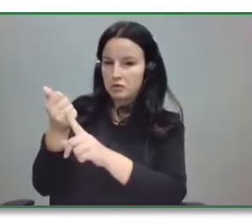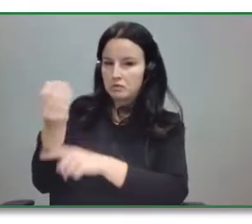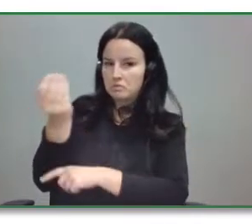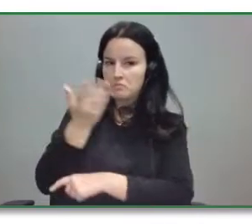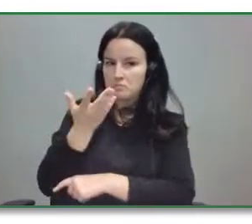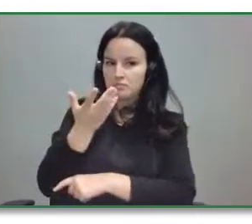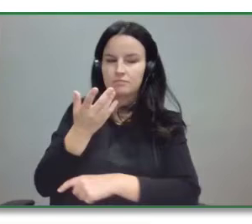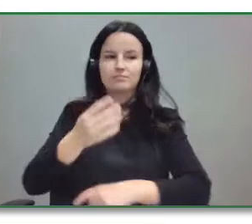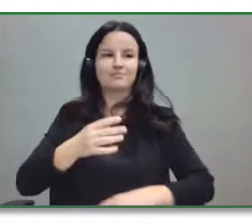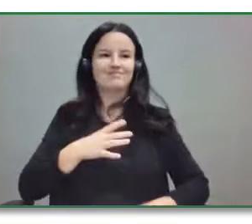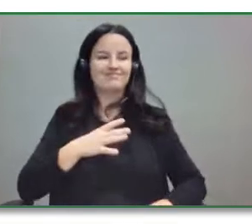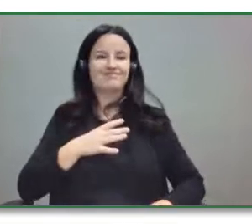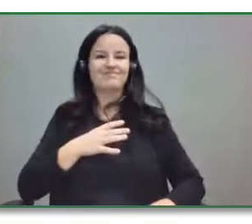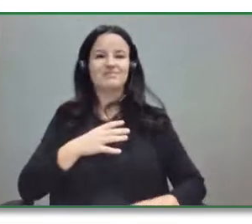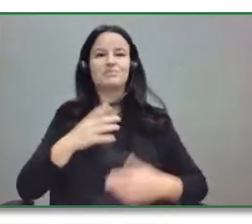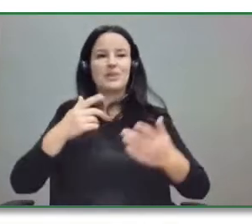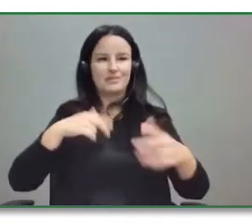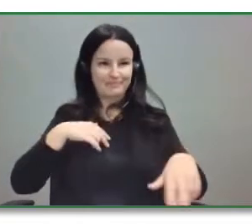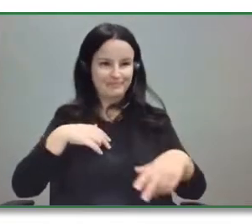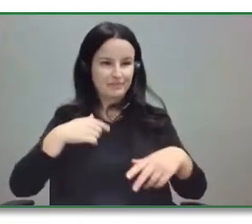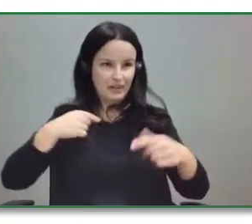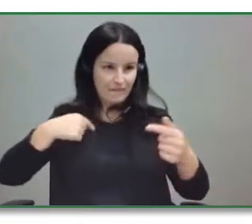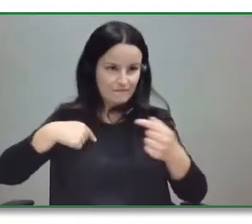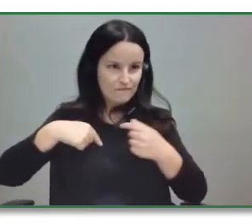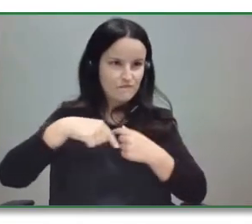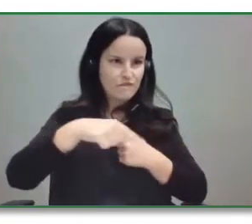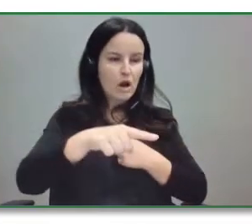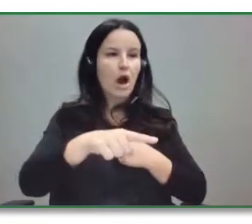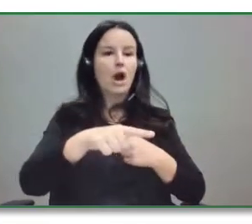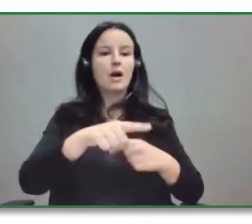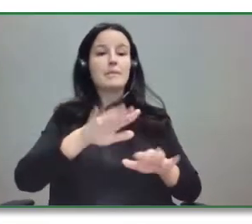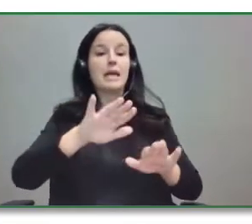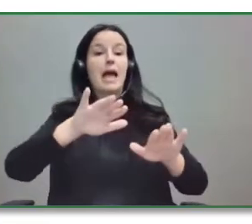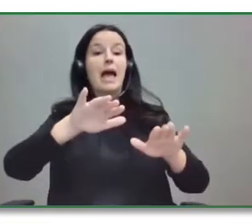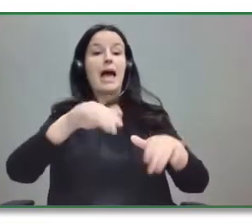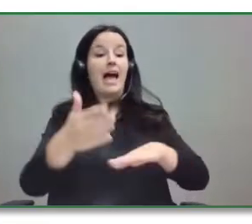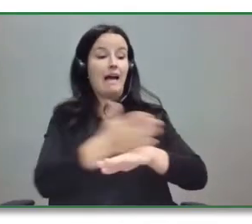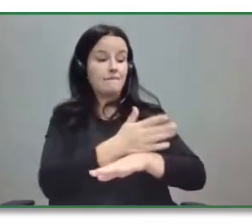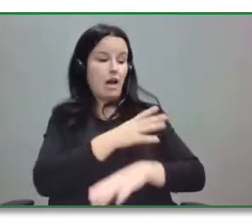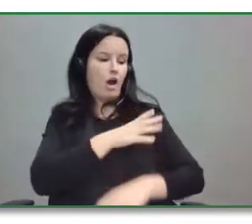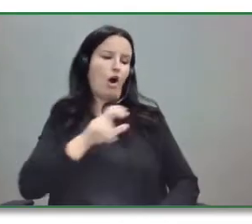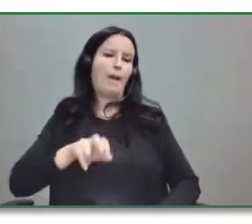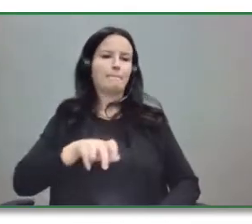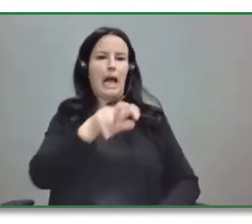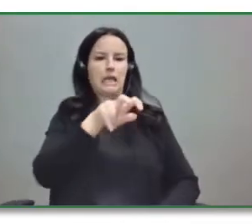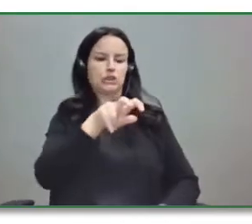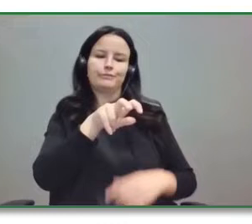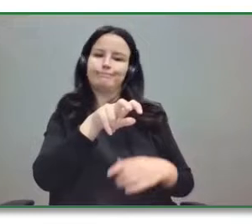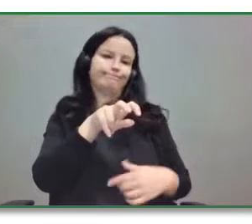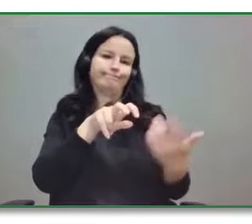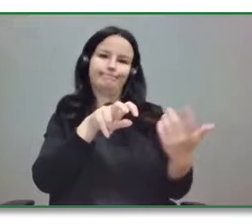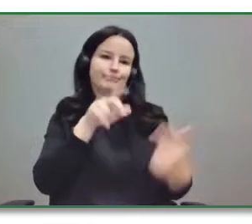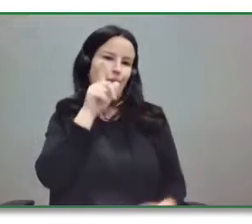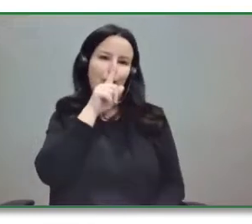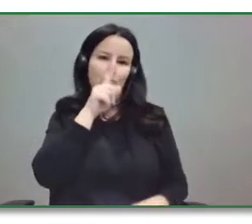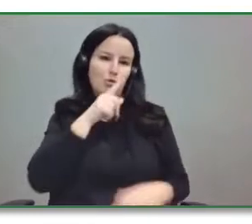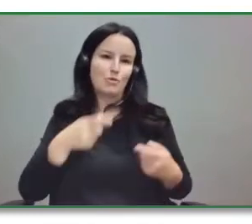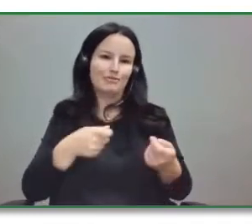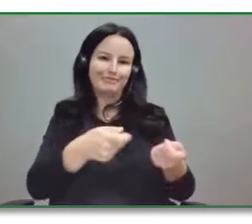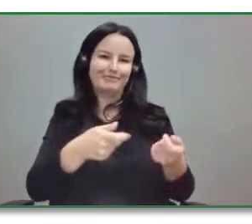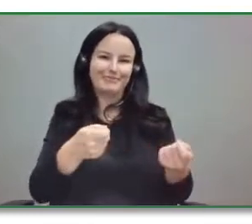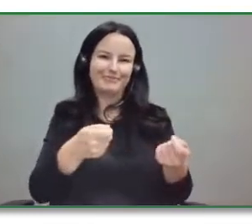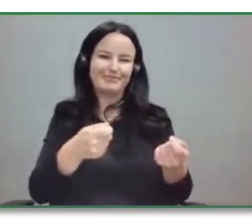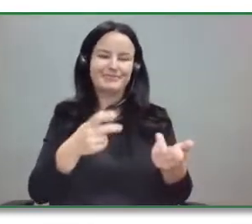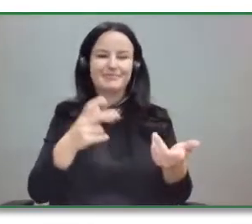me suis donc rendue là un quart de mille avant d'arriver à des marches que je ne pouvais descendre en fauteuil roulant. Alors, je n'étais pas